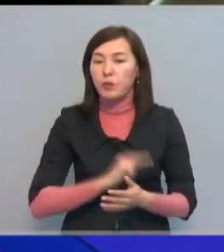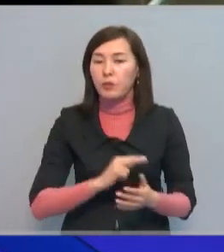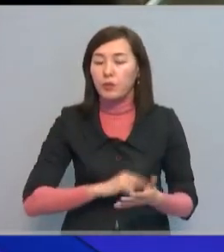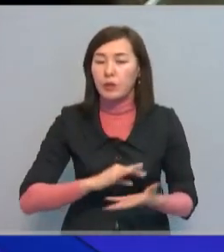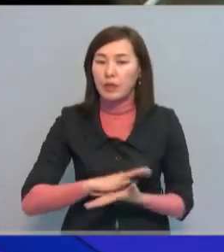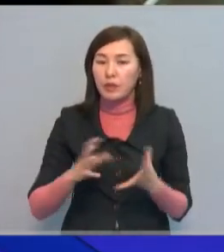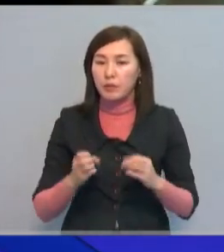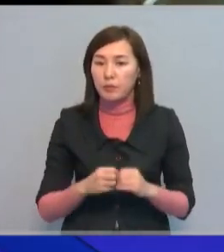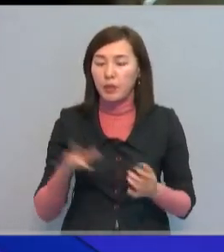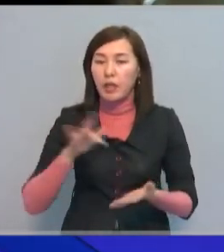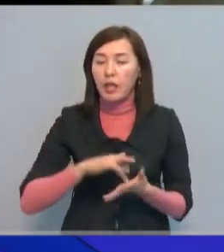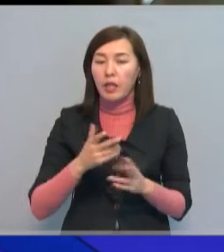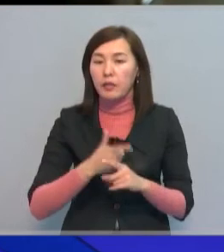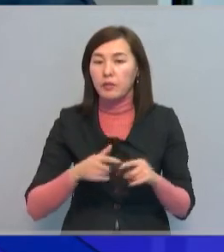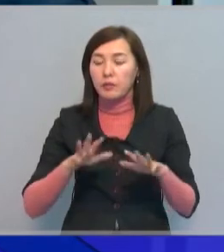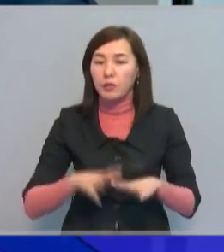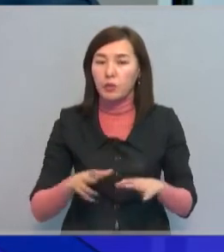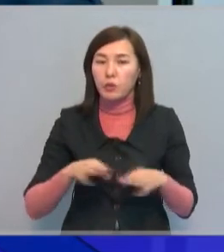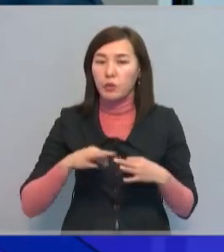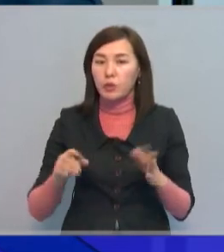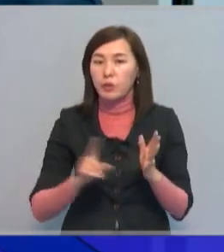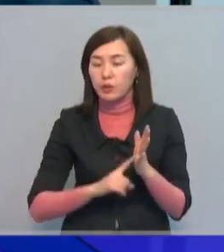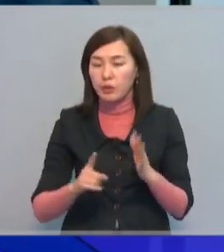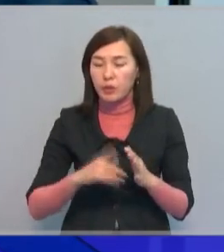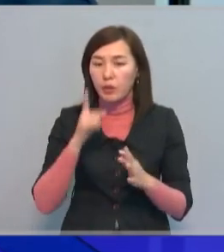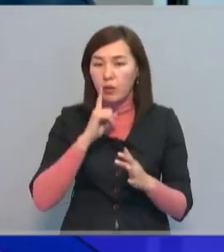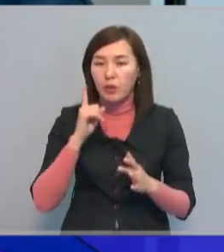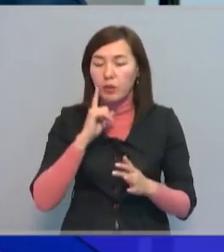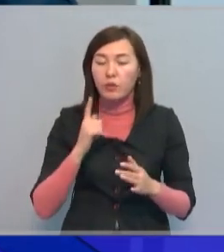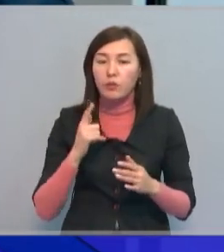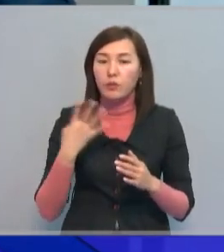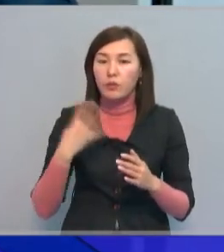жұмыстардың нәтижесінде қала қиылыстарындағы көлік қозғалысының тиімділігі